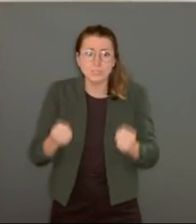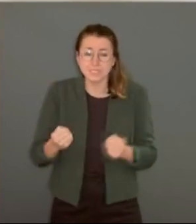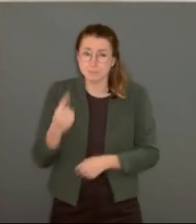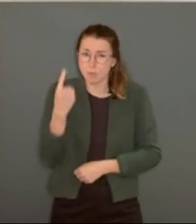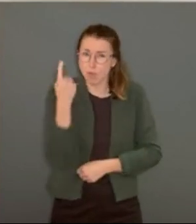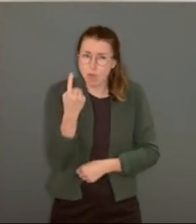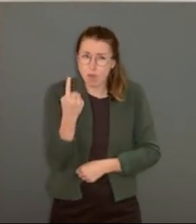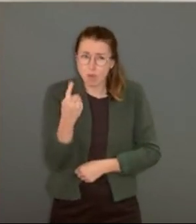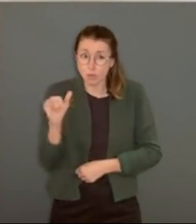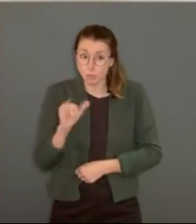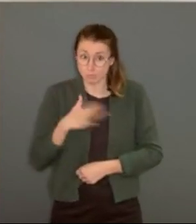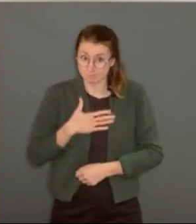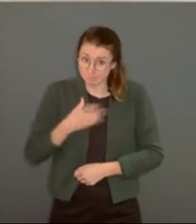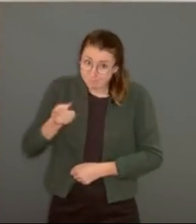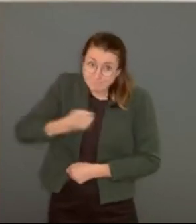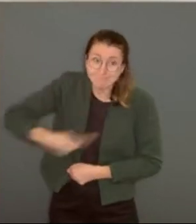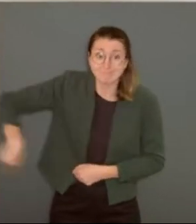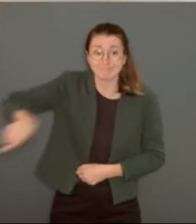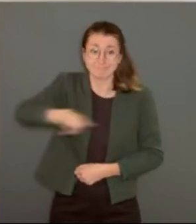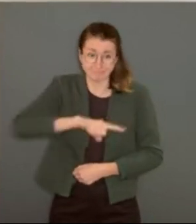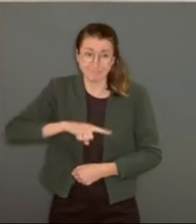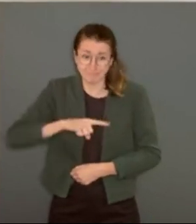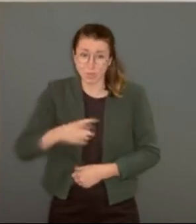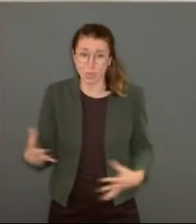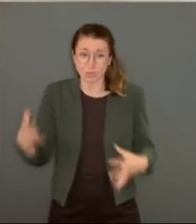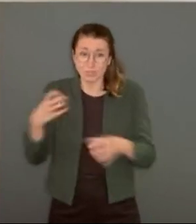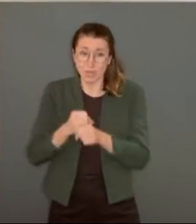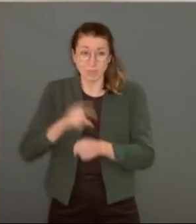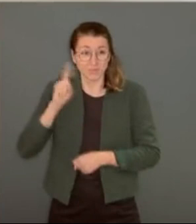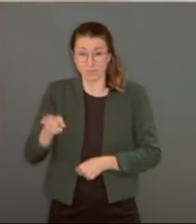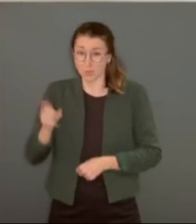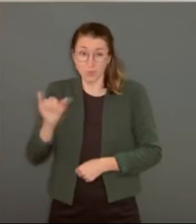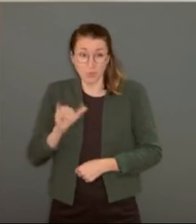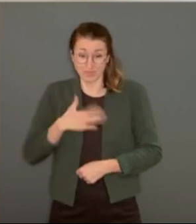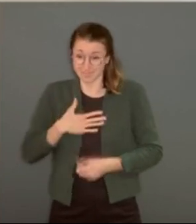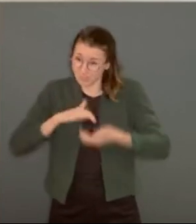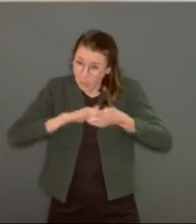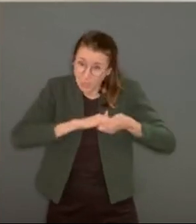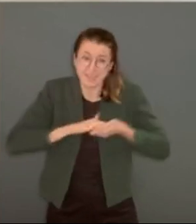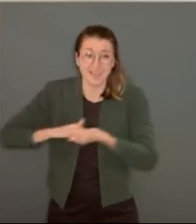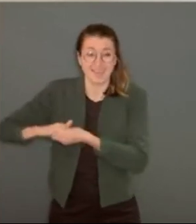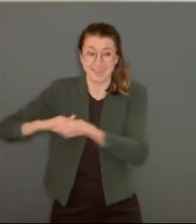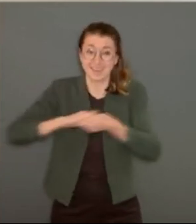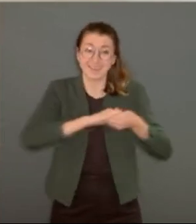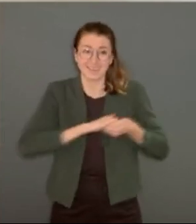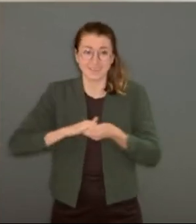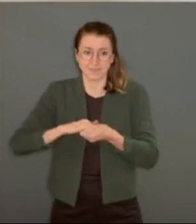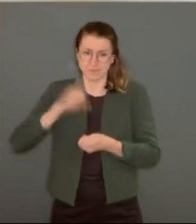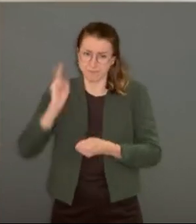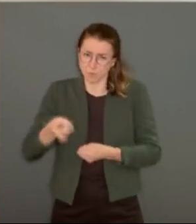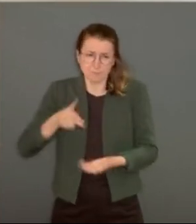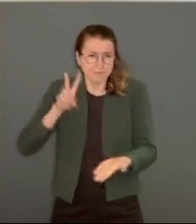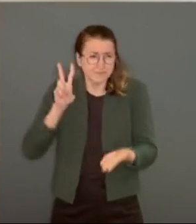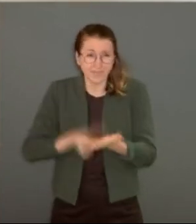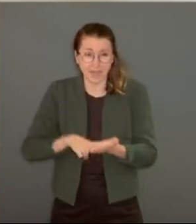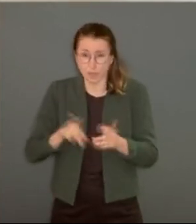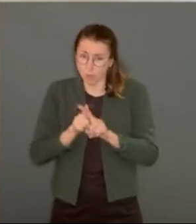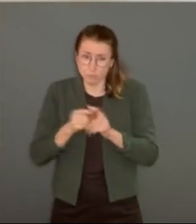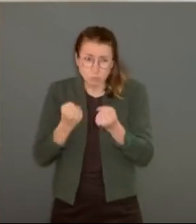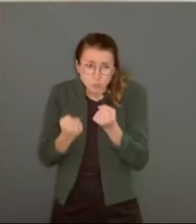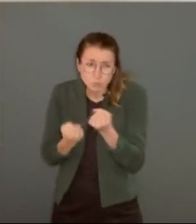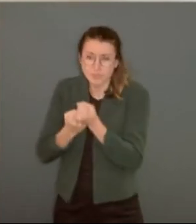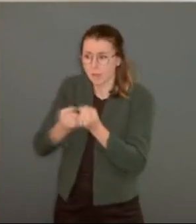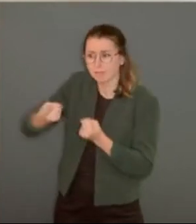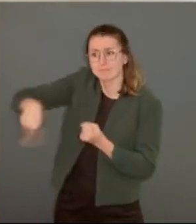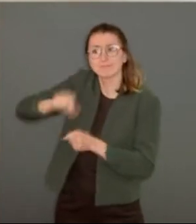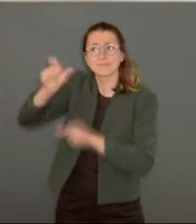choix consiste à être unis entre nous et à se mettre derrière notre personnel soignant.